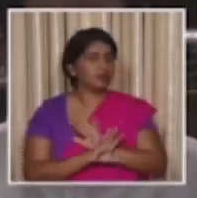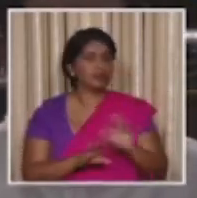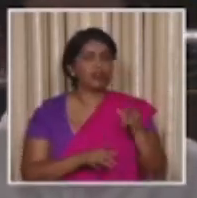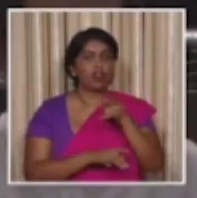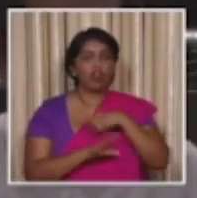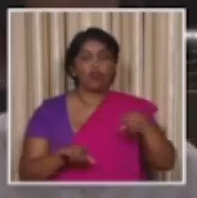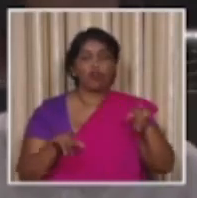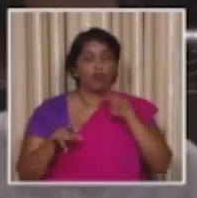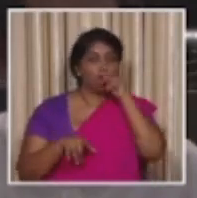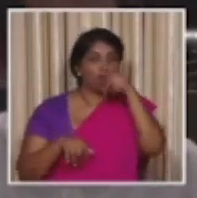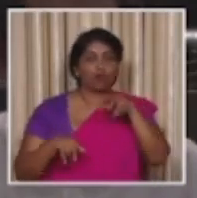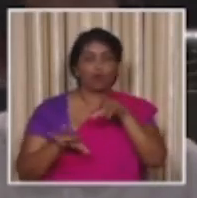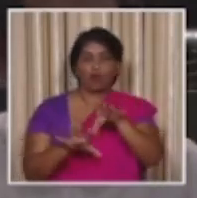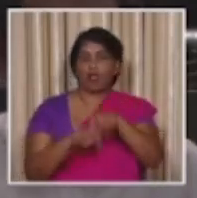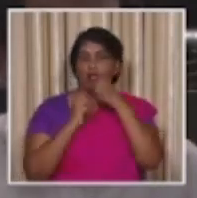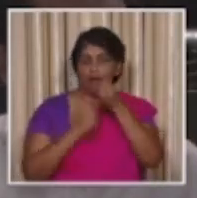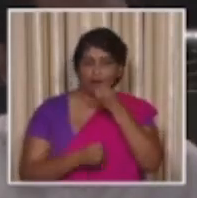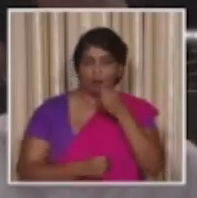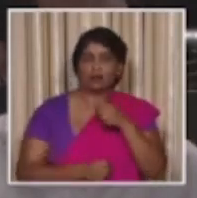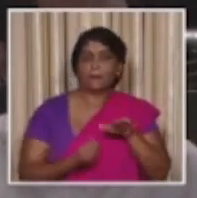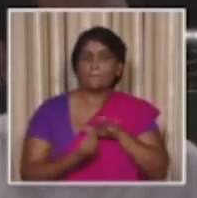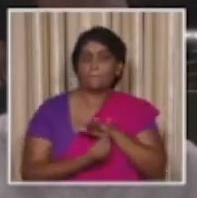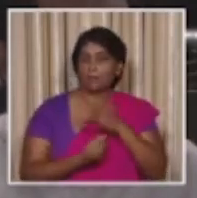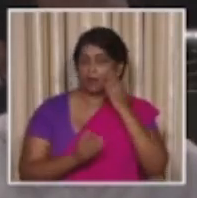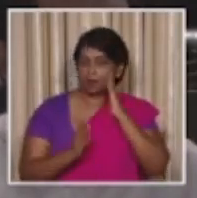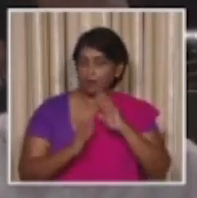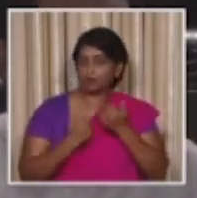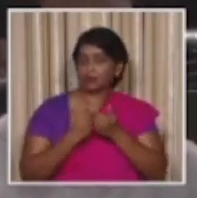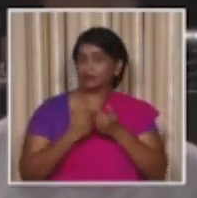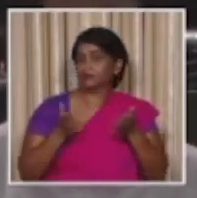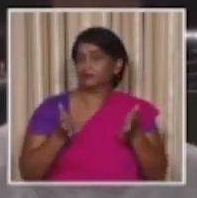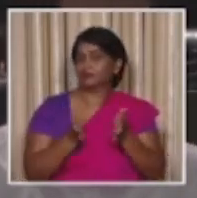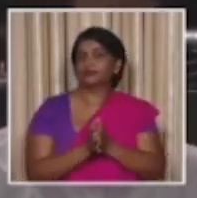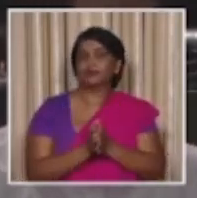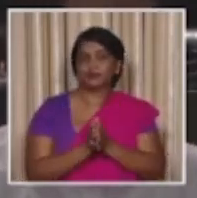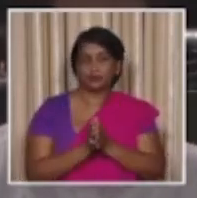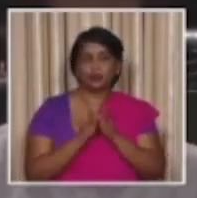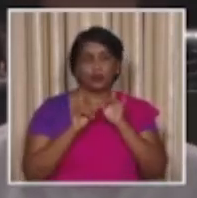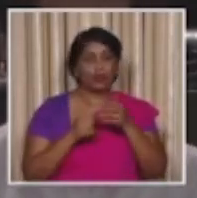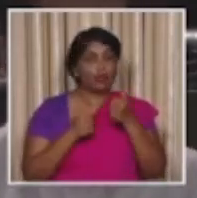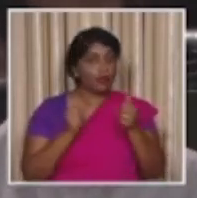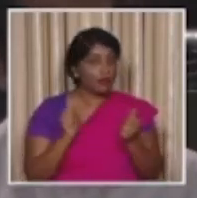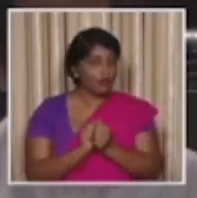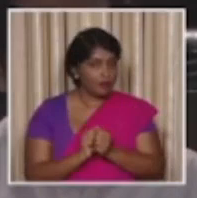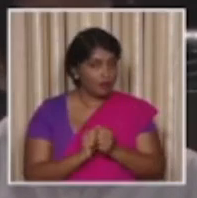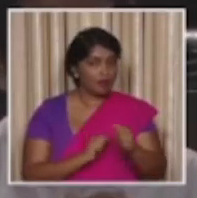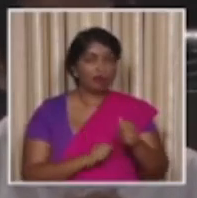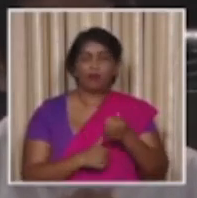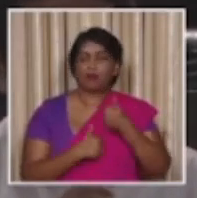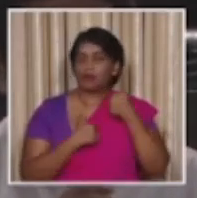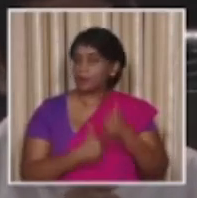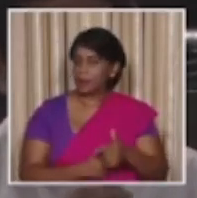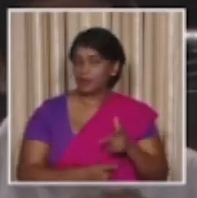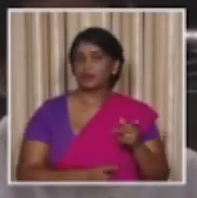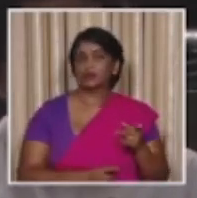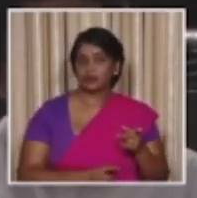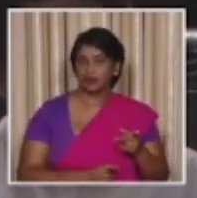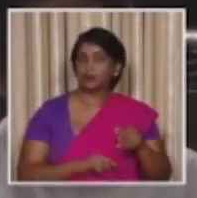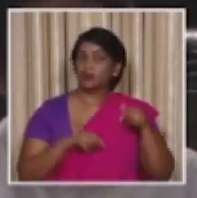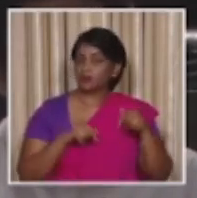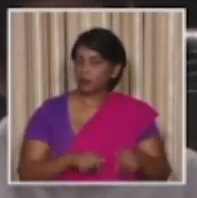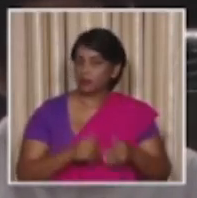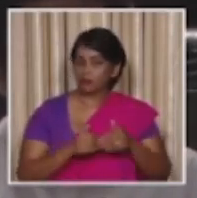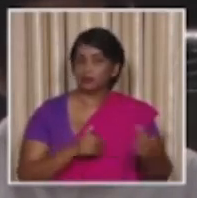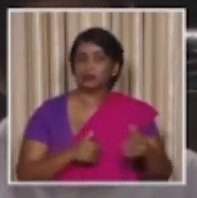ඔක්කොම ගන්න ඉන කොක්කු ටික. මං කියන්නේ මේ පරිසර පද්ධතිය ගැලපෙන ආකාරය හරියට වැඩක් කරනවා නම් ඉතාමත් අනගීවි. ඉතින් අද